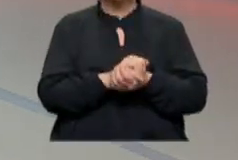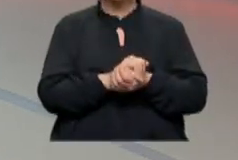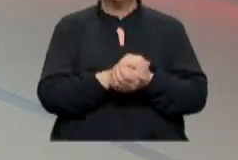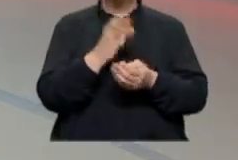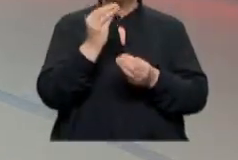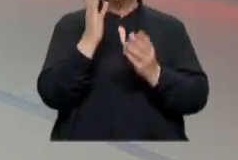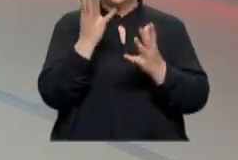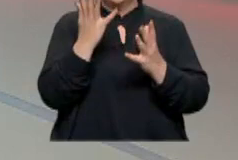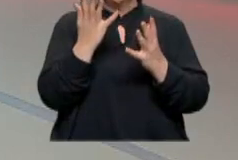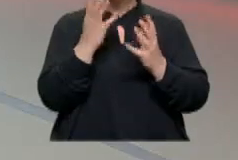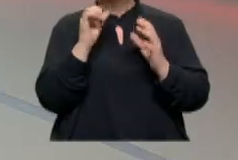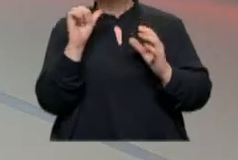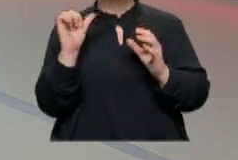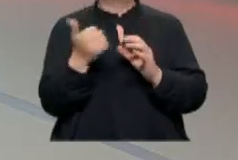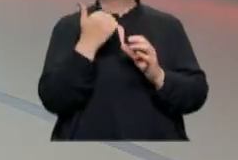çok daha parlak bir